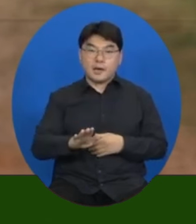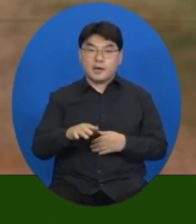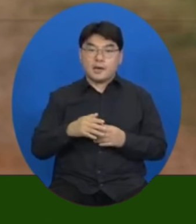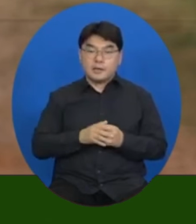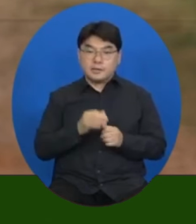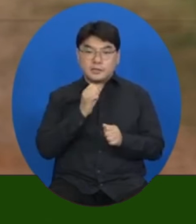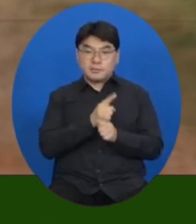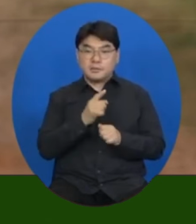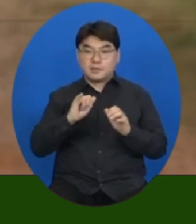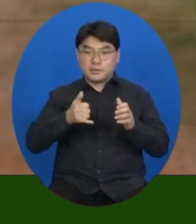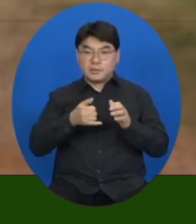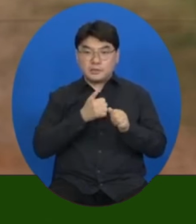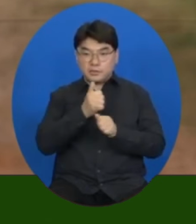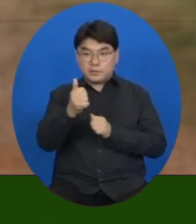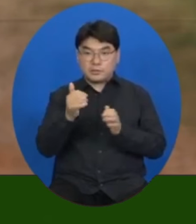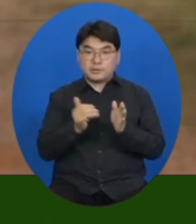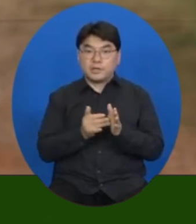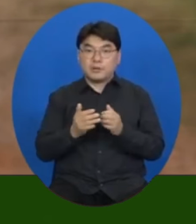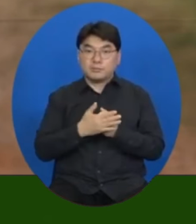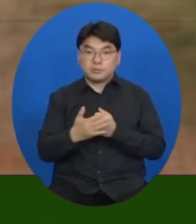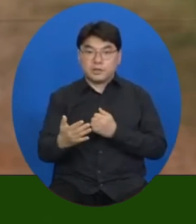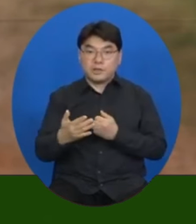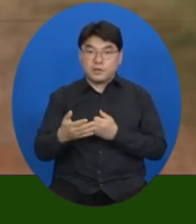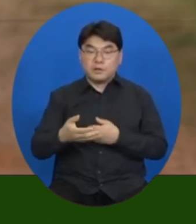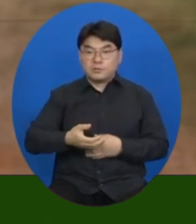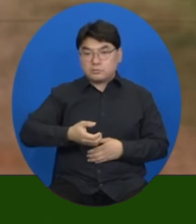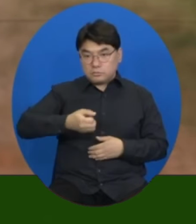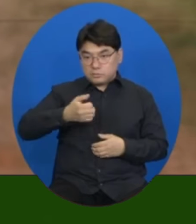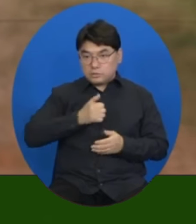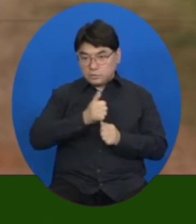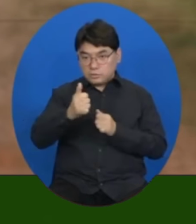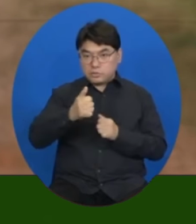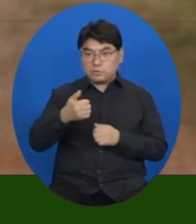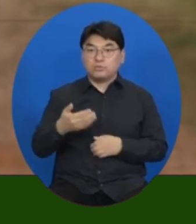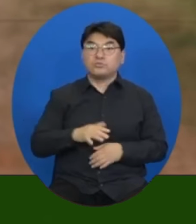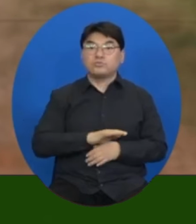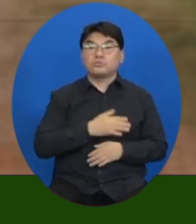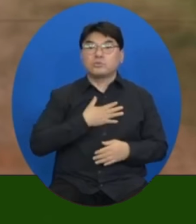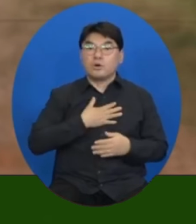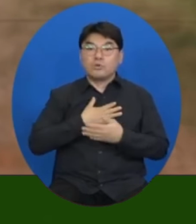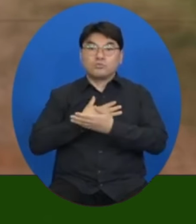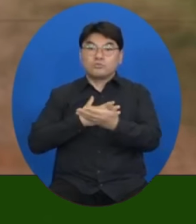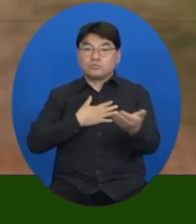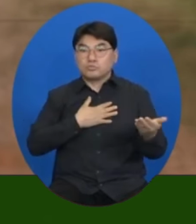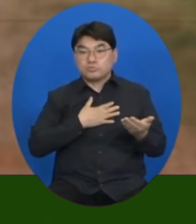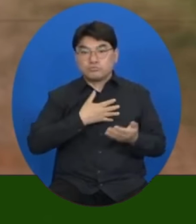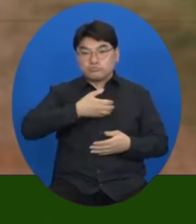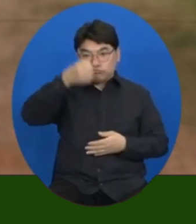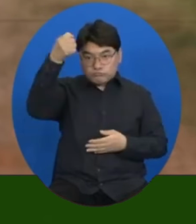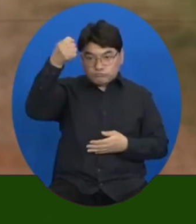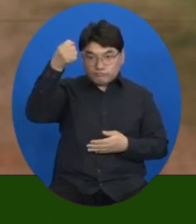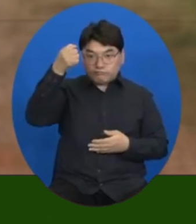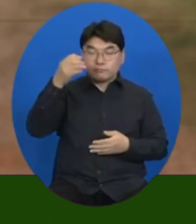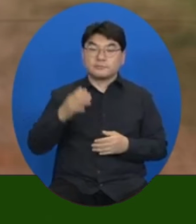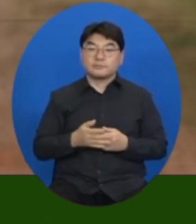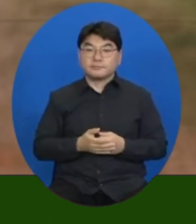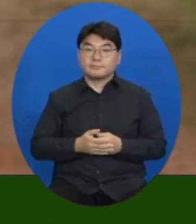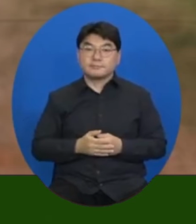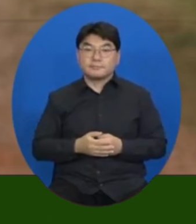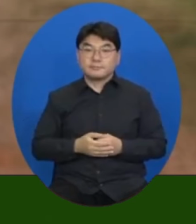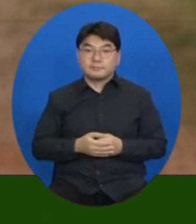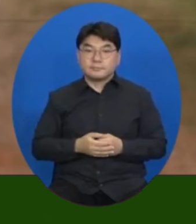승리가 누구의 것이라고요 저와 여러분들의 것인 줄로 믿습니다 이미 주님께서 다 미리 받기 받기